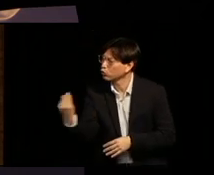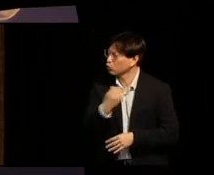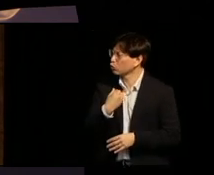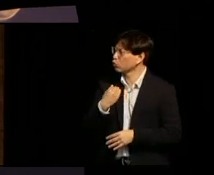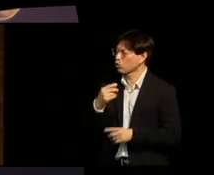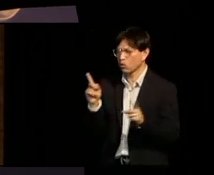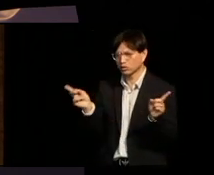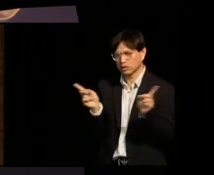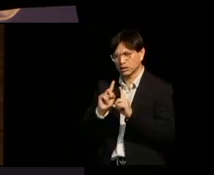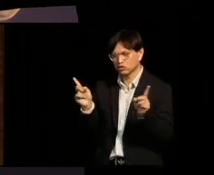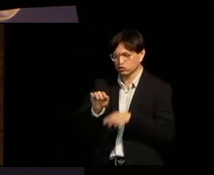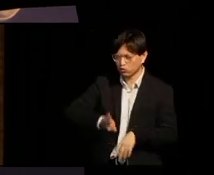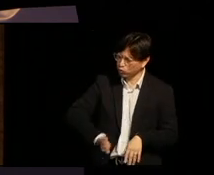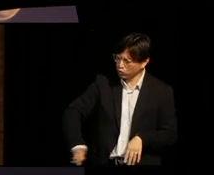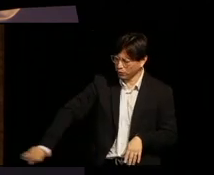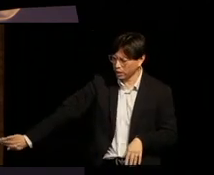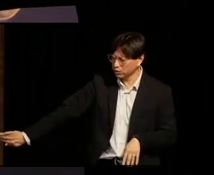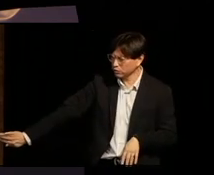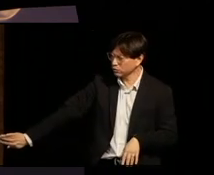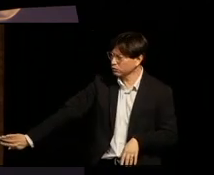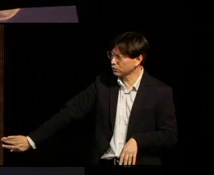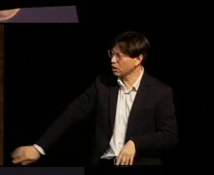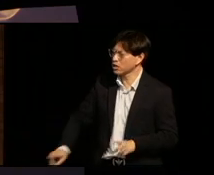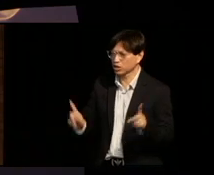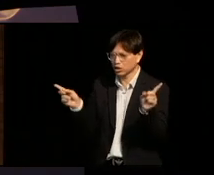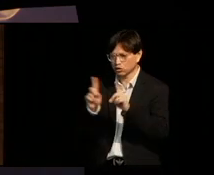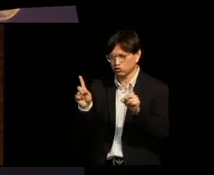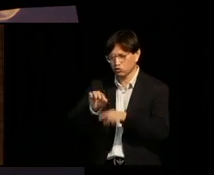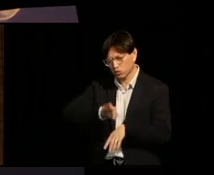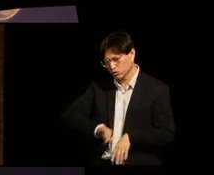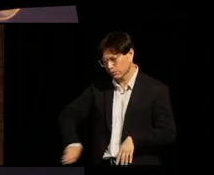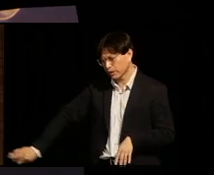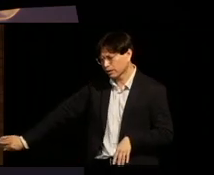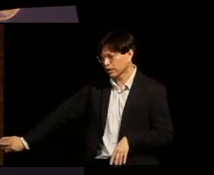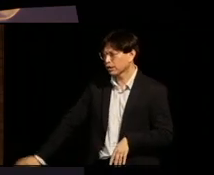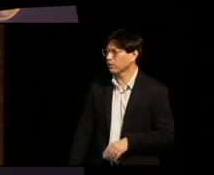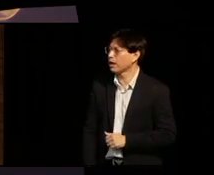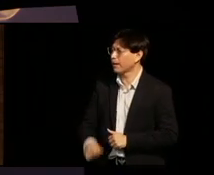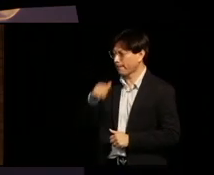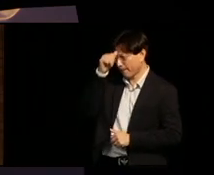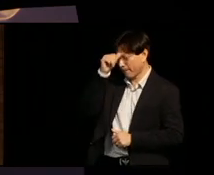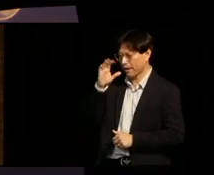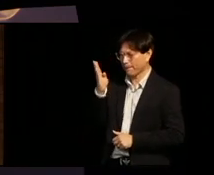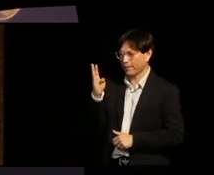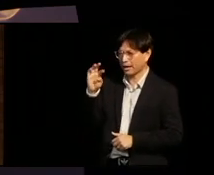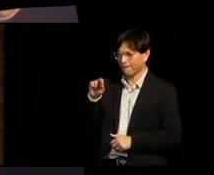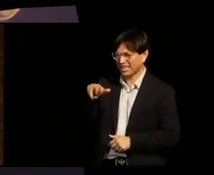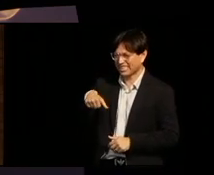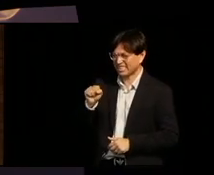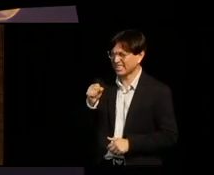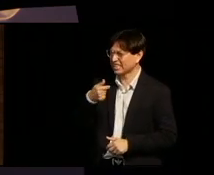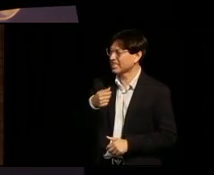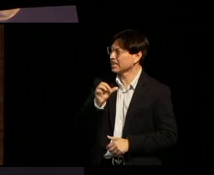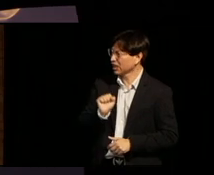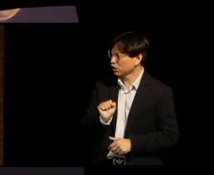nessuno veniva perso nessuno di loro si perdeva papa Benedetto Un grande Papa come abbiamo anche detto che